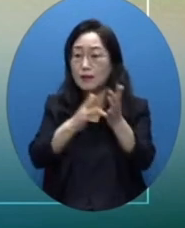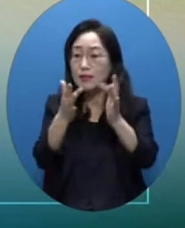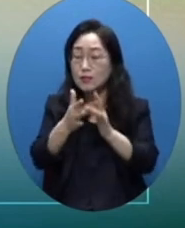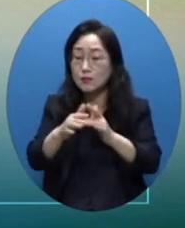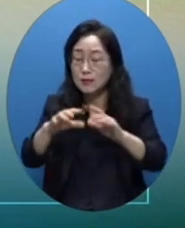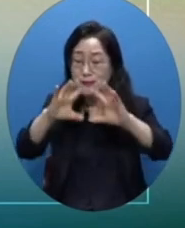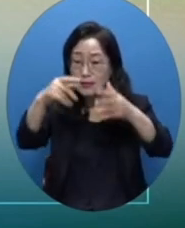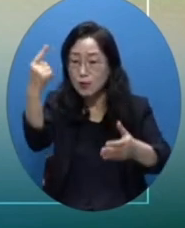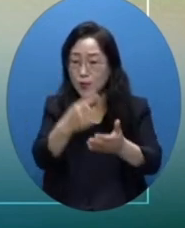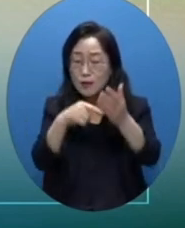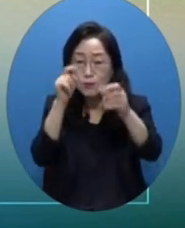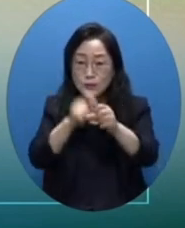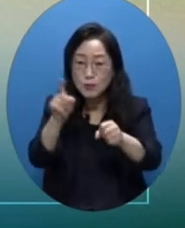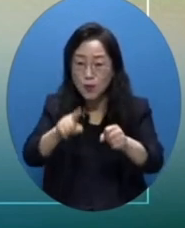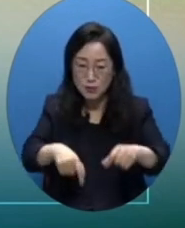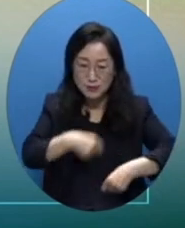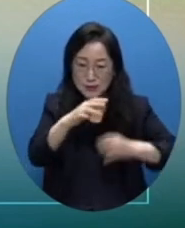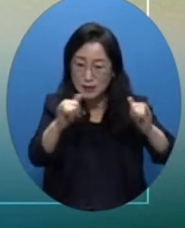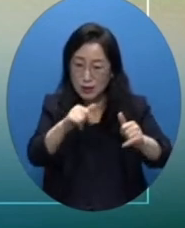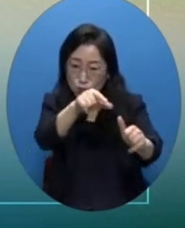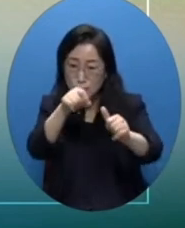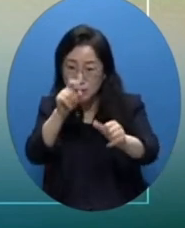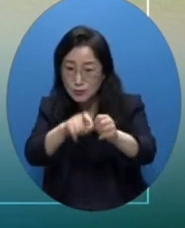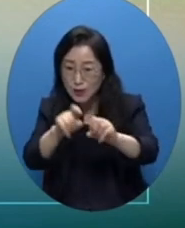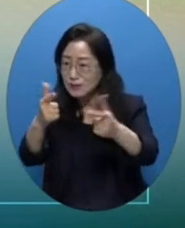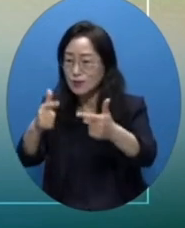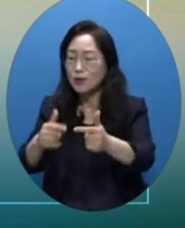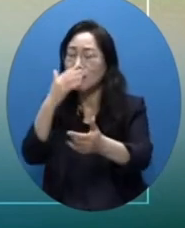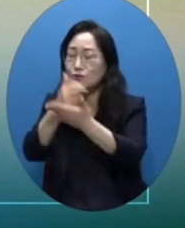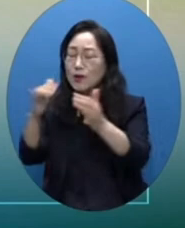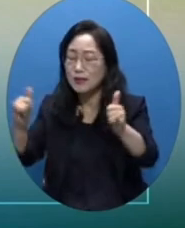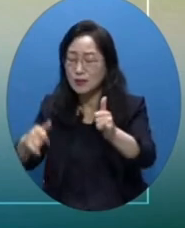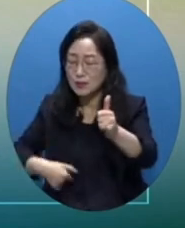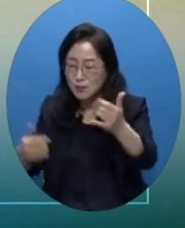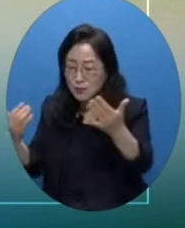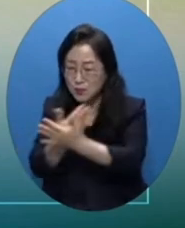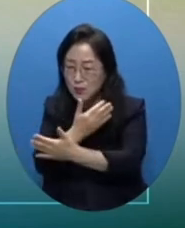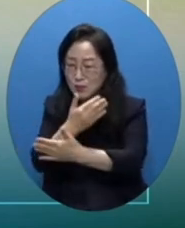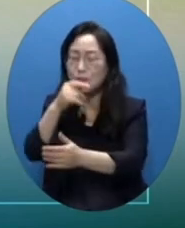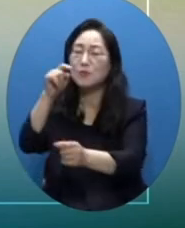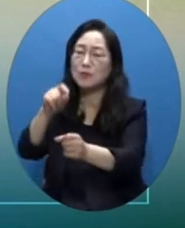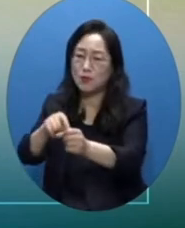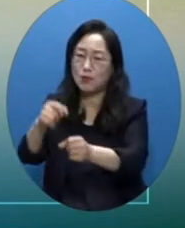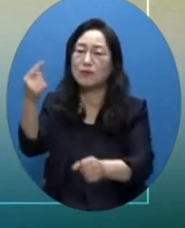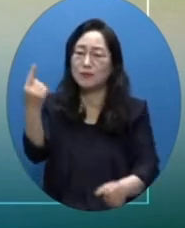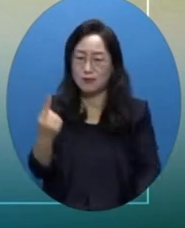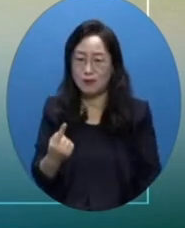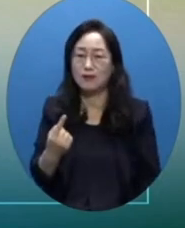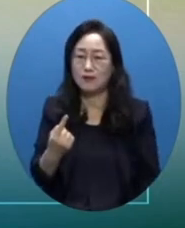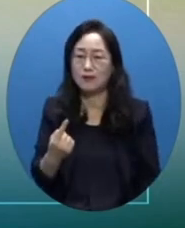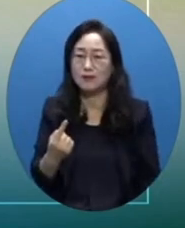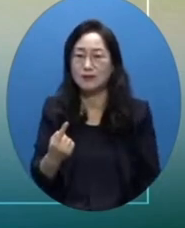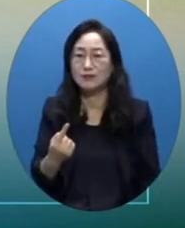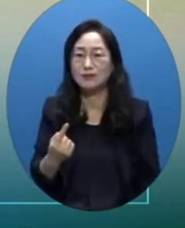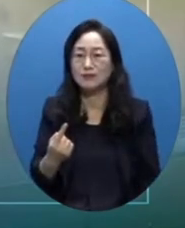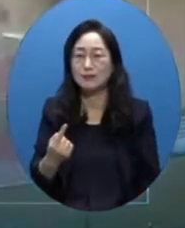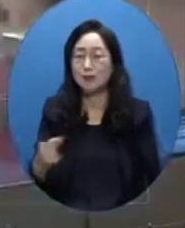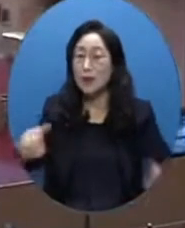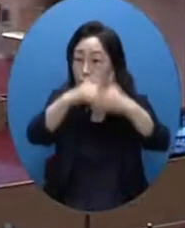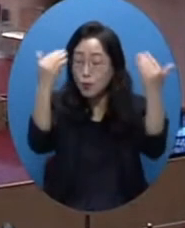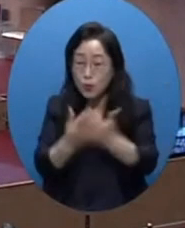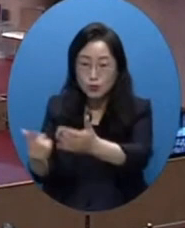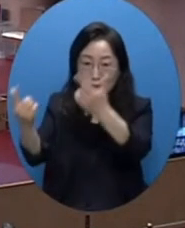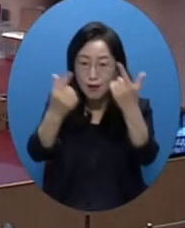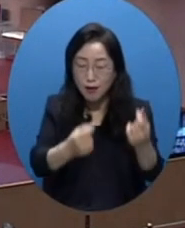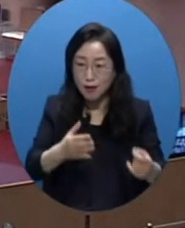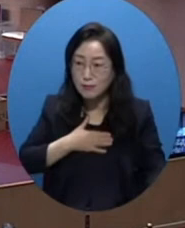목적은 의인을 구하시기 위함이 아니라 죄인을 회개시키기 위하여 오신 것입니다. 모두가 다